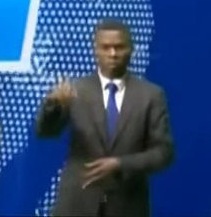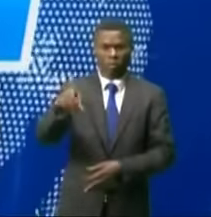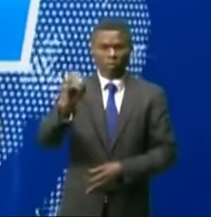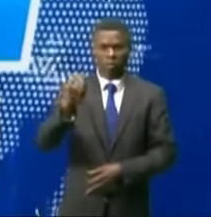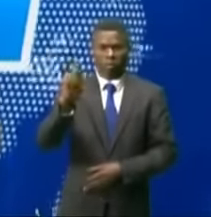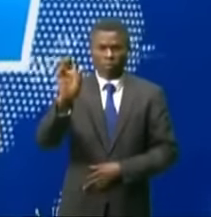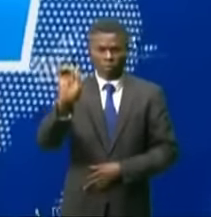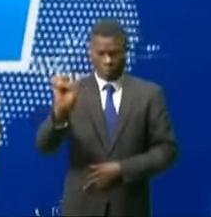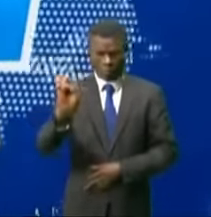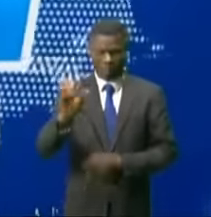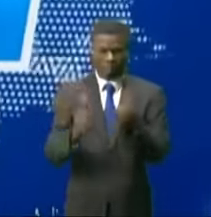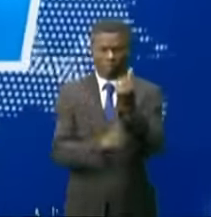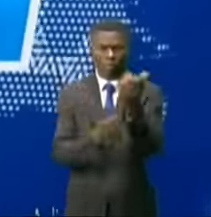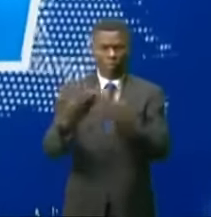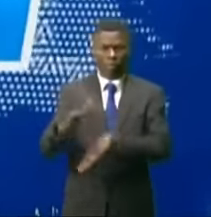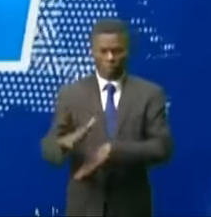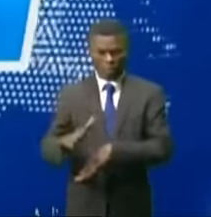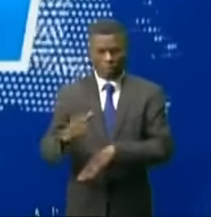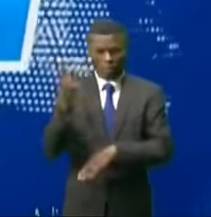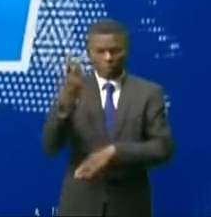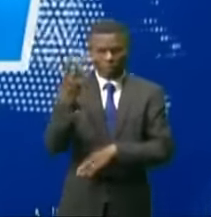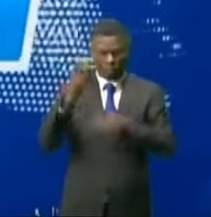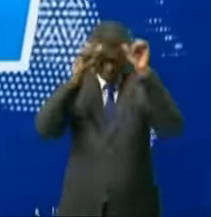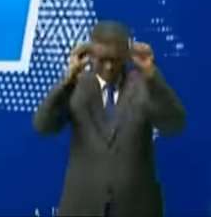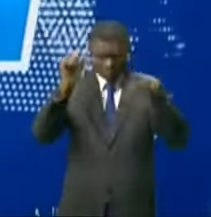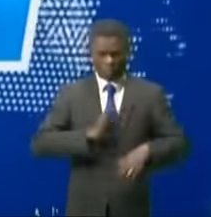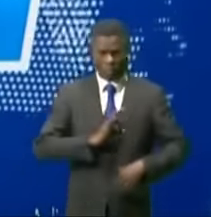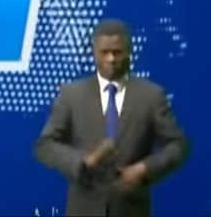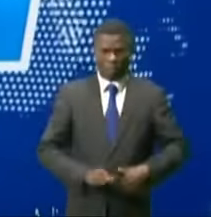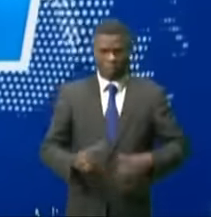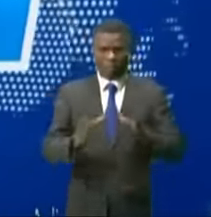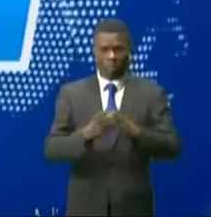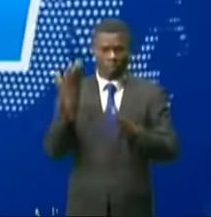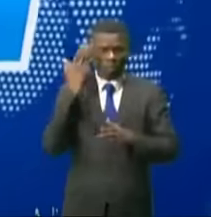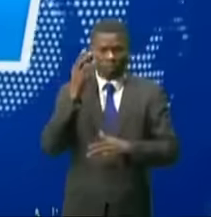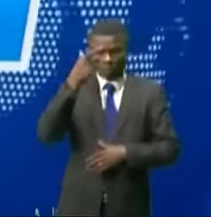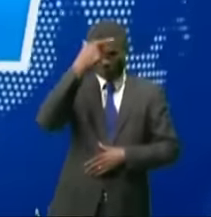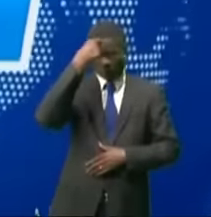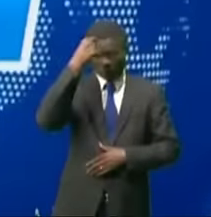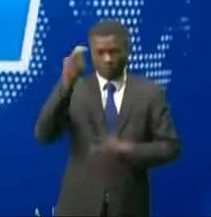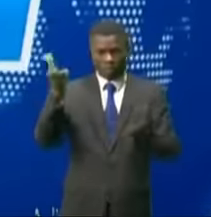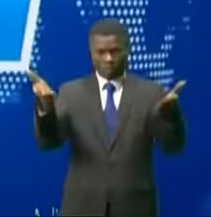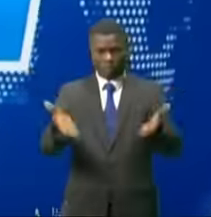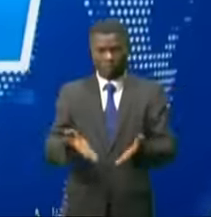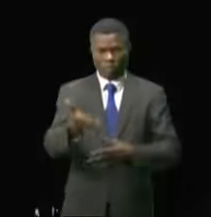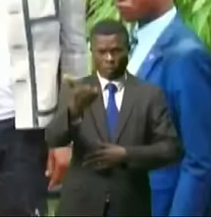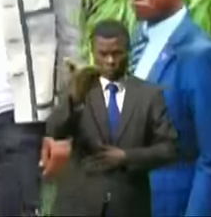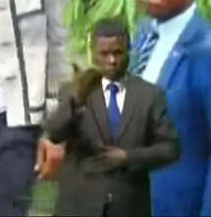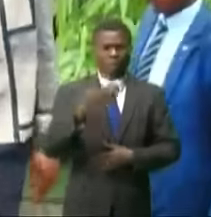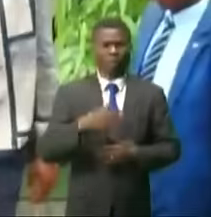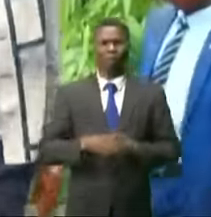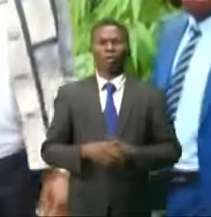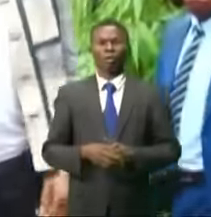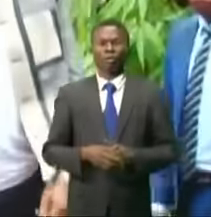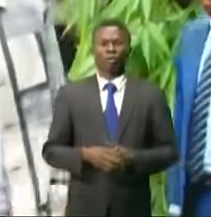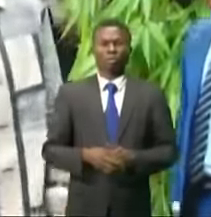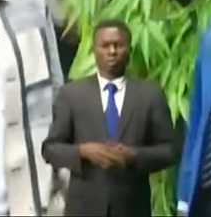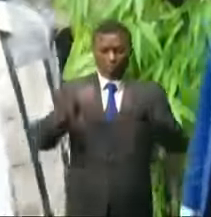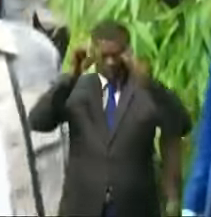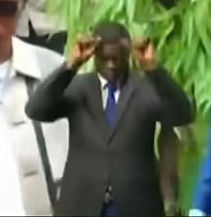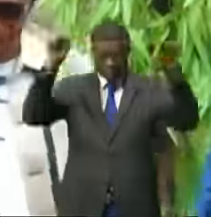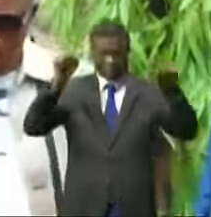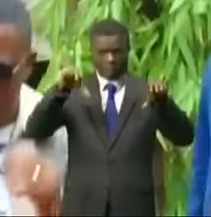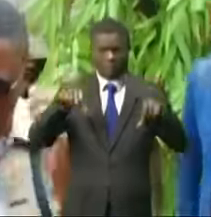funèbre à laquelle ont pris part les deux chefs d'État, Félix Antoine Tshisekedi Tshilombo et Denis Sassou Nguesso. Reportage. Le